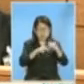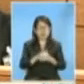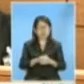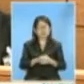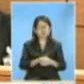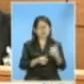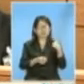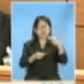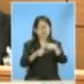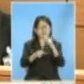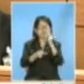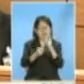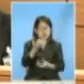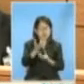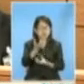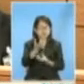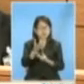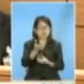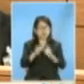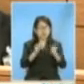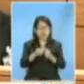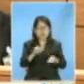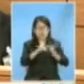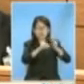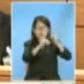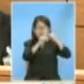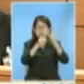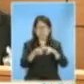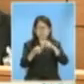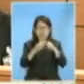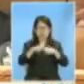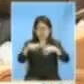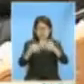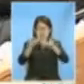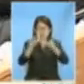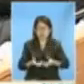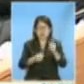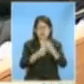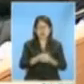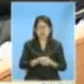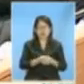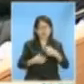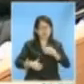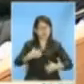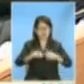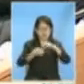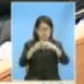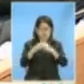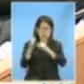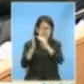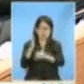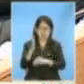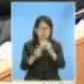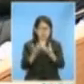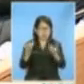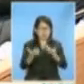ระค่าแก๊สถุงต้มให้ประชาชนแบกรับภาระเองเดือดร้อนทุกหย่อมย่าข้